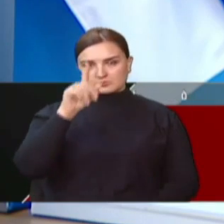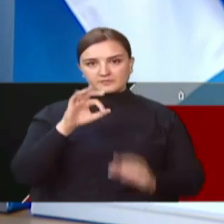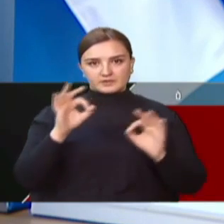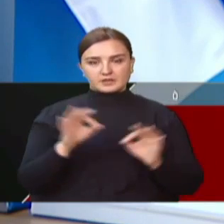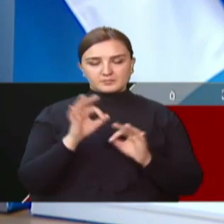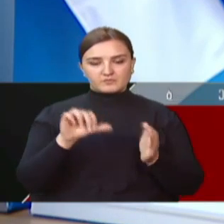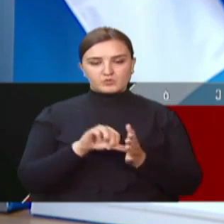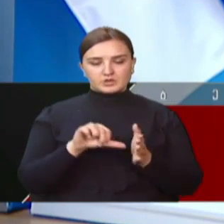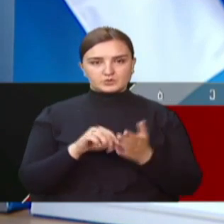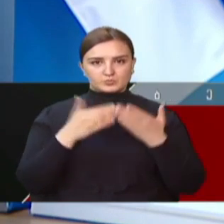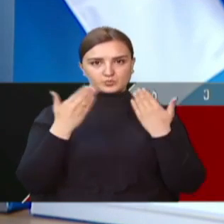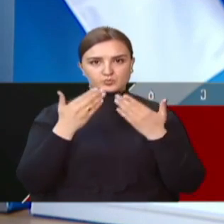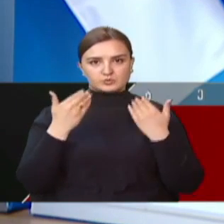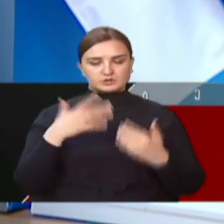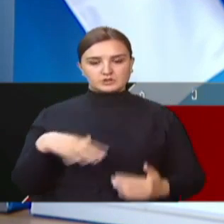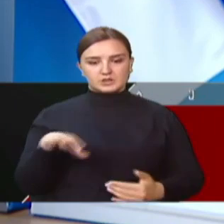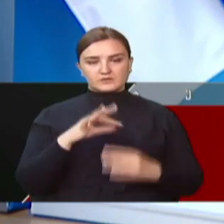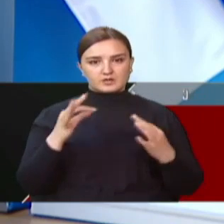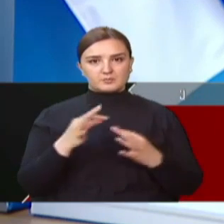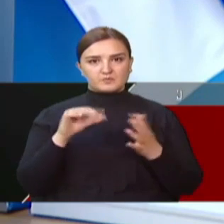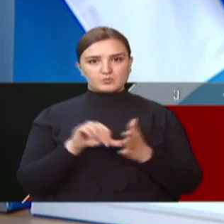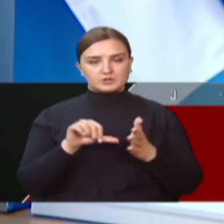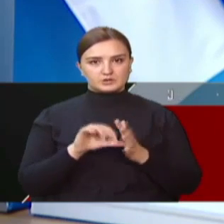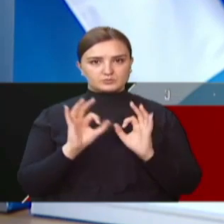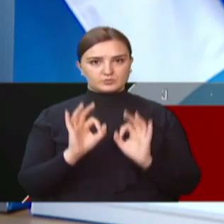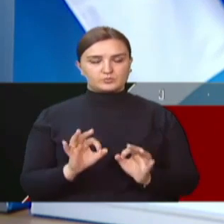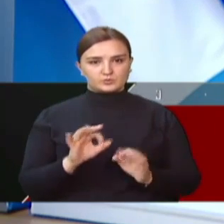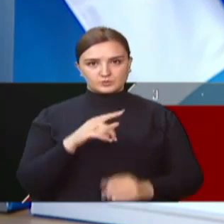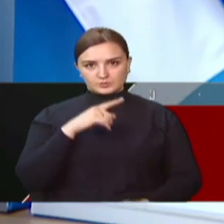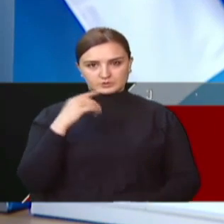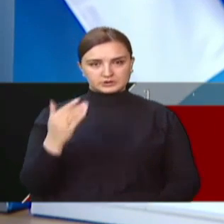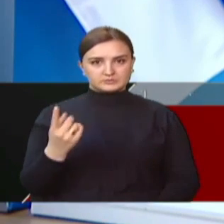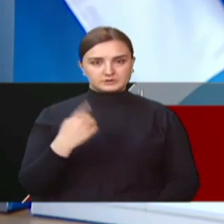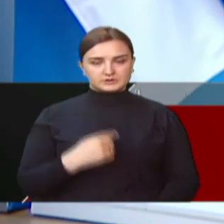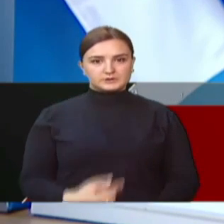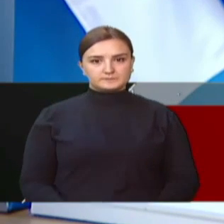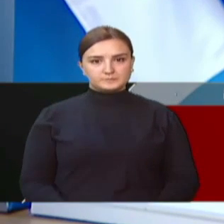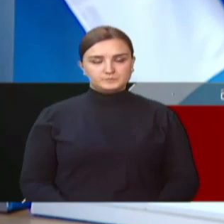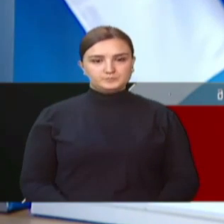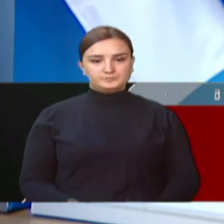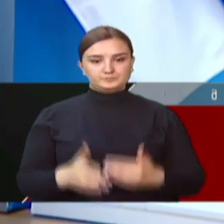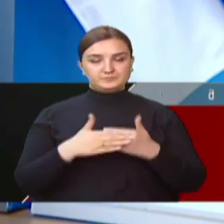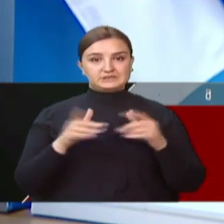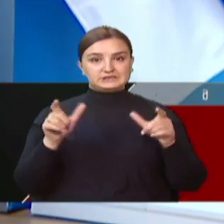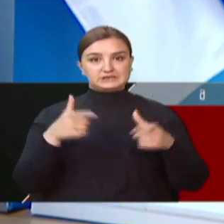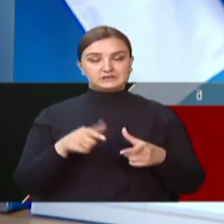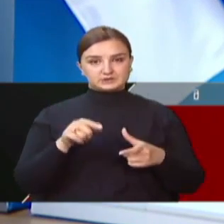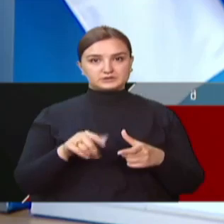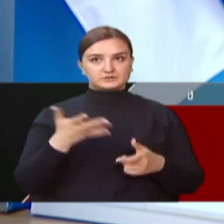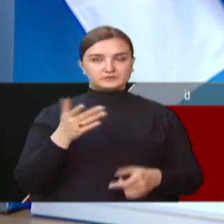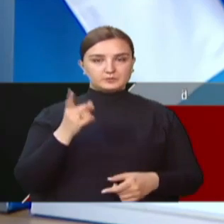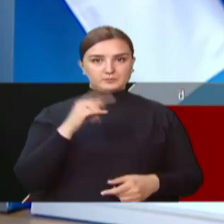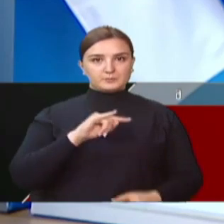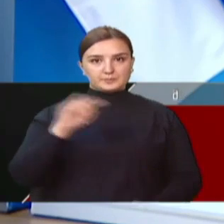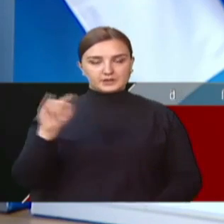არავითარი მონაწილეობა არ მიუღია, ჩვენს ქვეყანას არავითარი მონაწილეობა არ მიუღია რუსეთის მხრიდან ამ სანქციების მოხსნაში. ფრენები იქნებოდა ეს